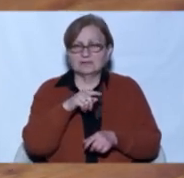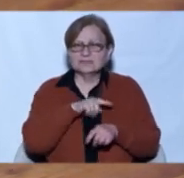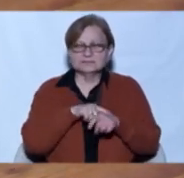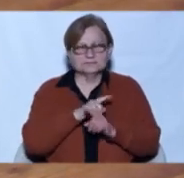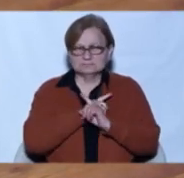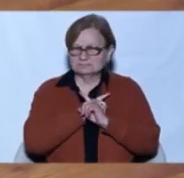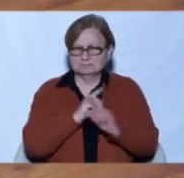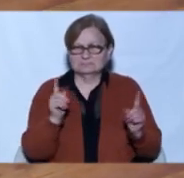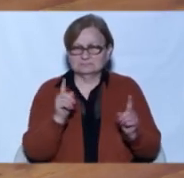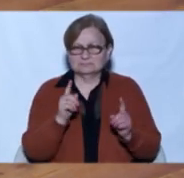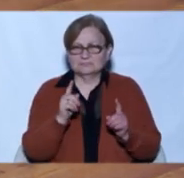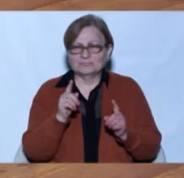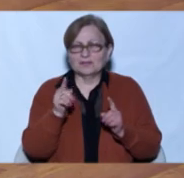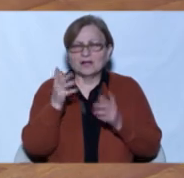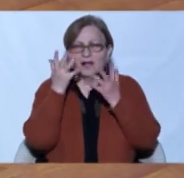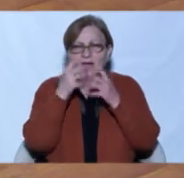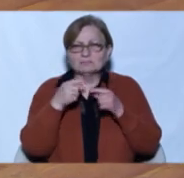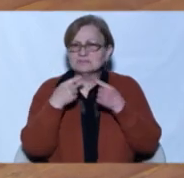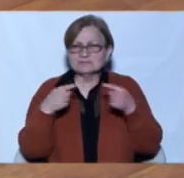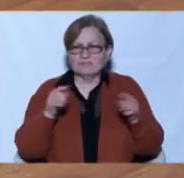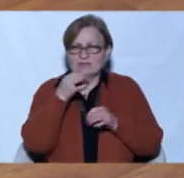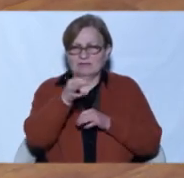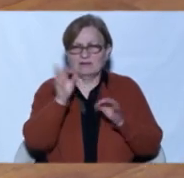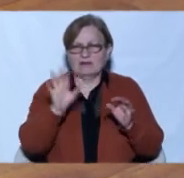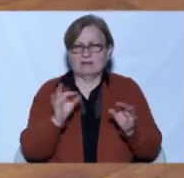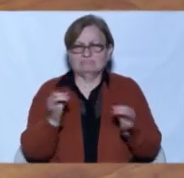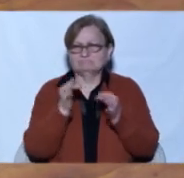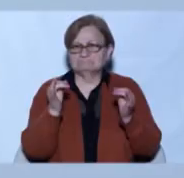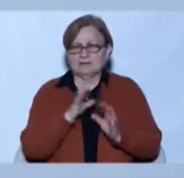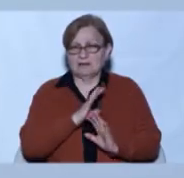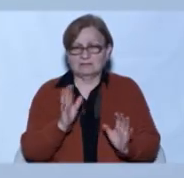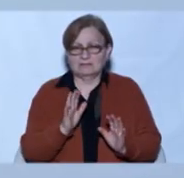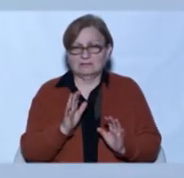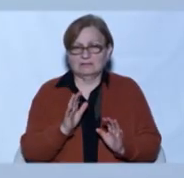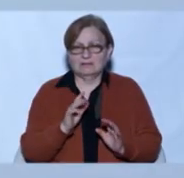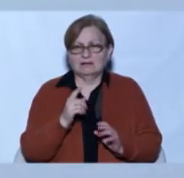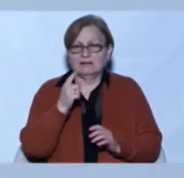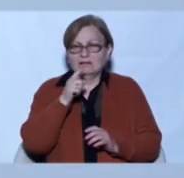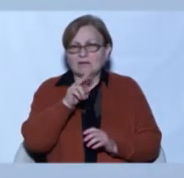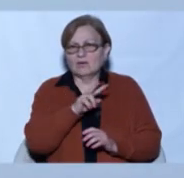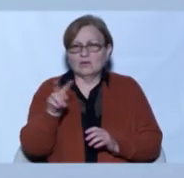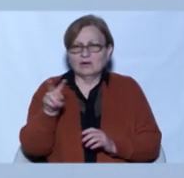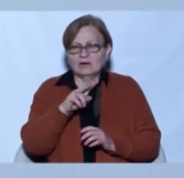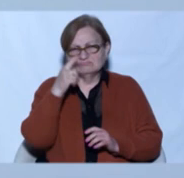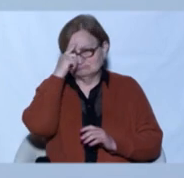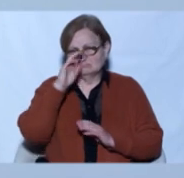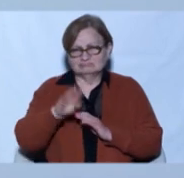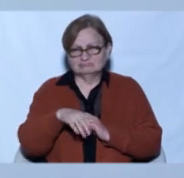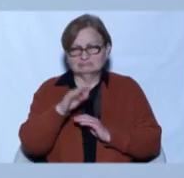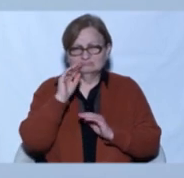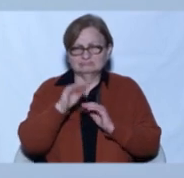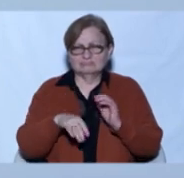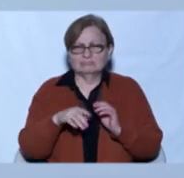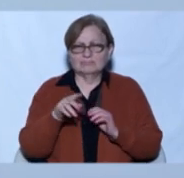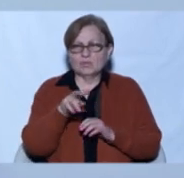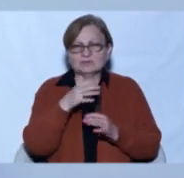სისხლი. ამის მეტი იმ ღამით ბაბუასა და შვილიშვილს შორის არაფერი თქმულა. არც ერთი არაფერზე არ ფიქრობდა და არც